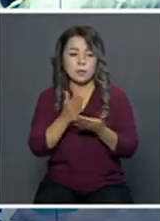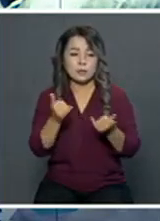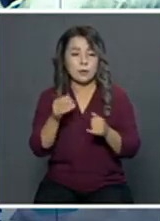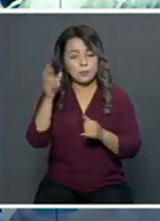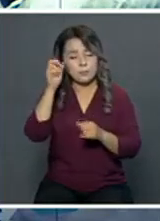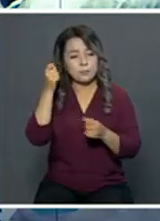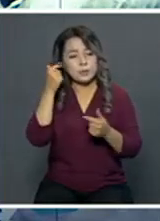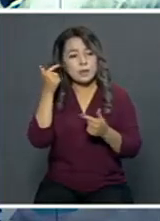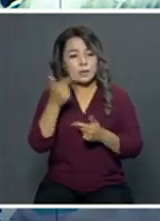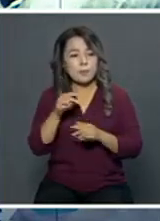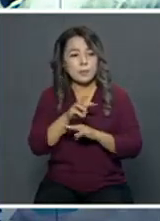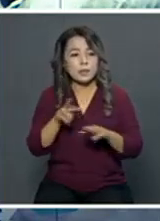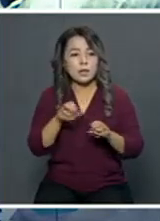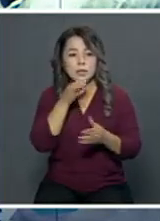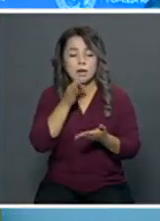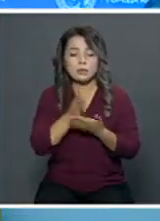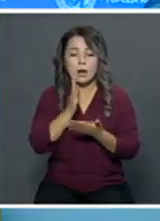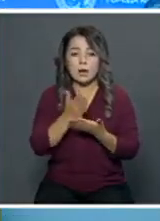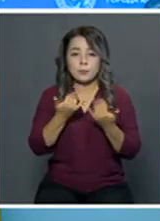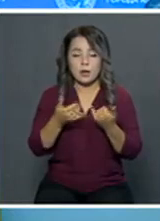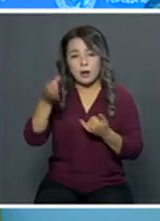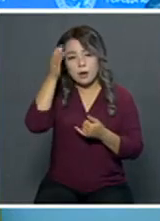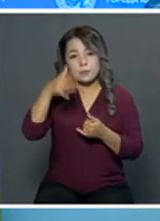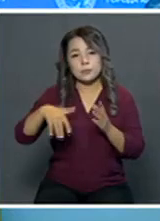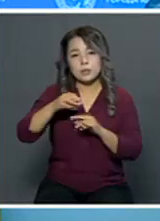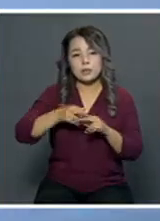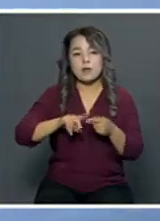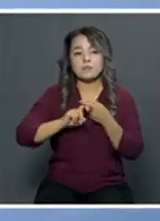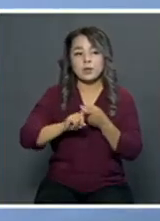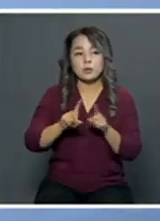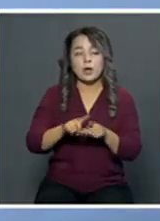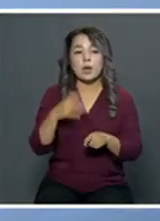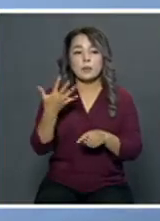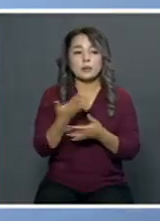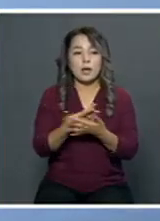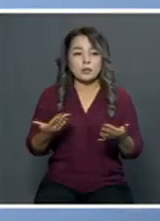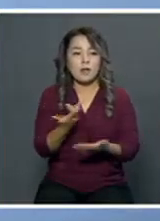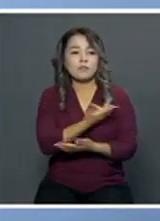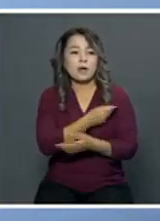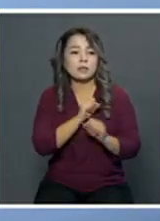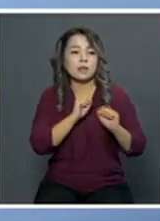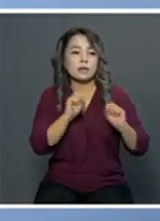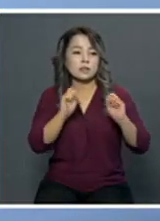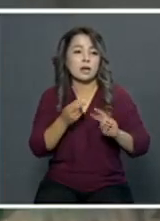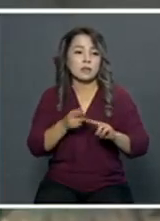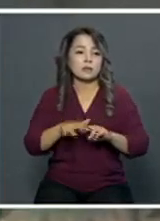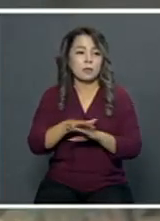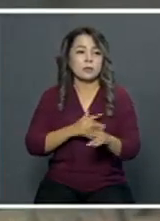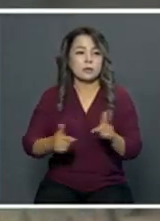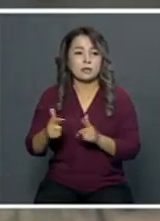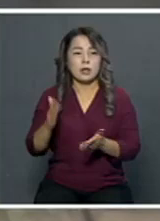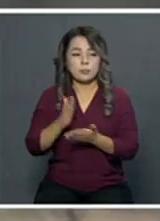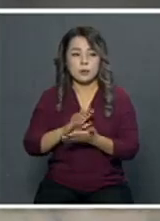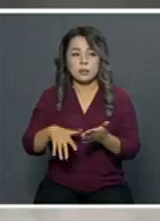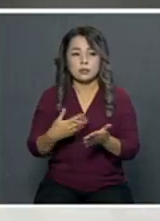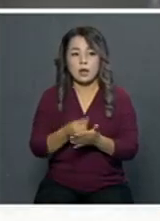Асхат Аймағамбетов мәлімдеді. Оның сөзінше ғалымдар қазір вирусқа қарсы 5 түрлі вакцина әзірлеп жатыр. Екпелерге осыған дейін